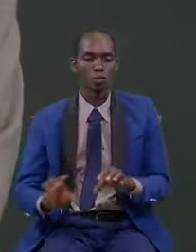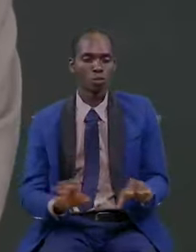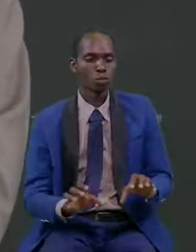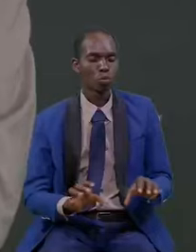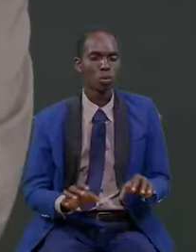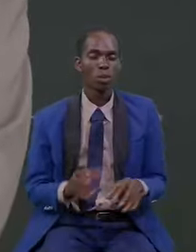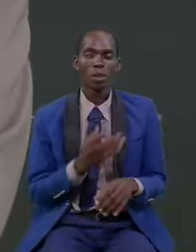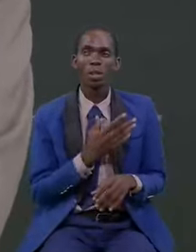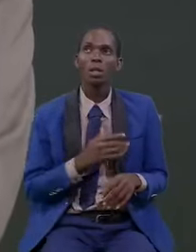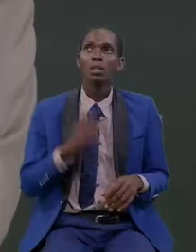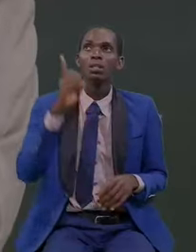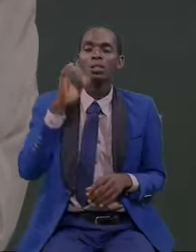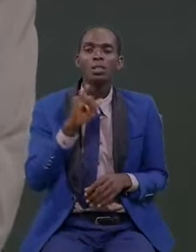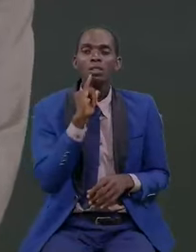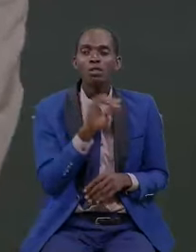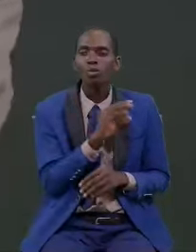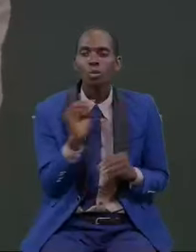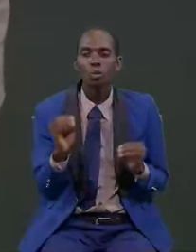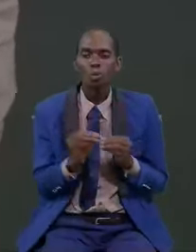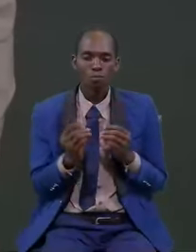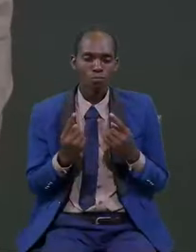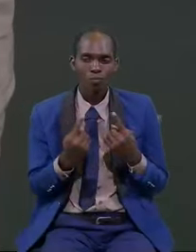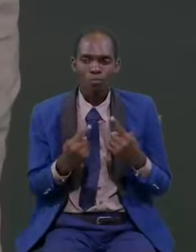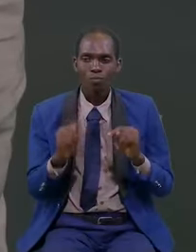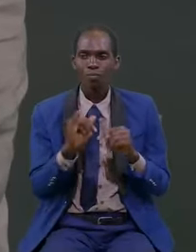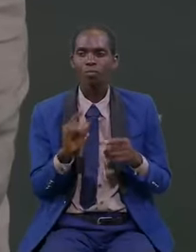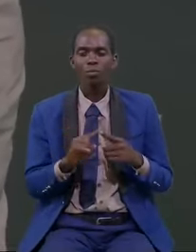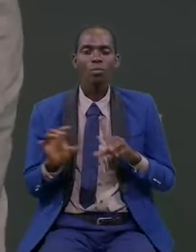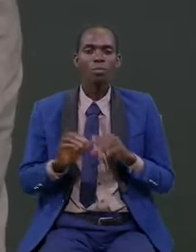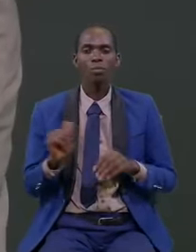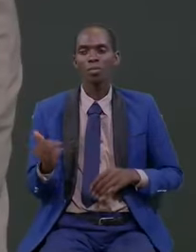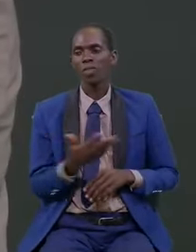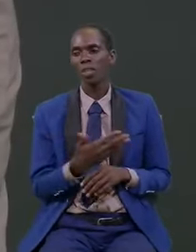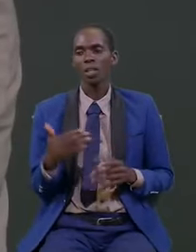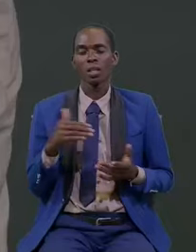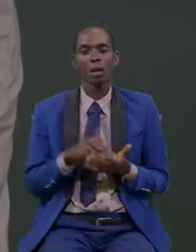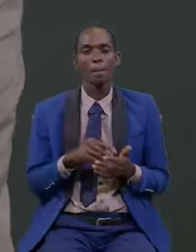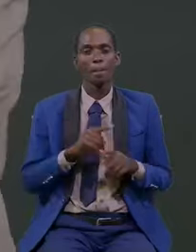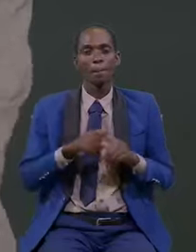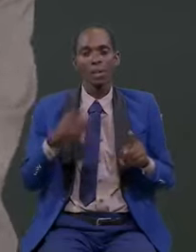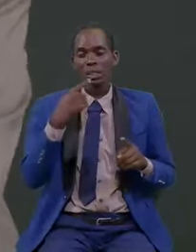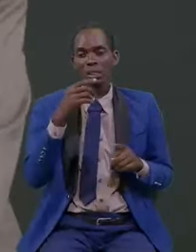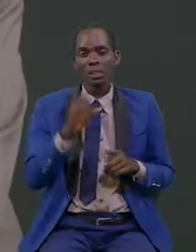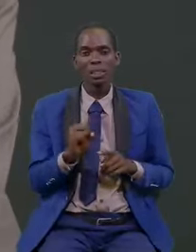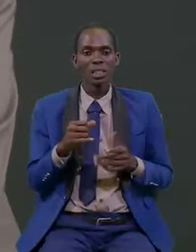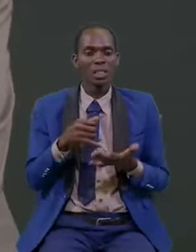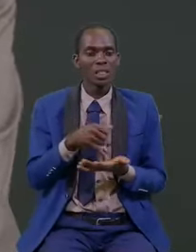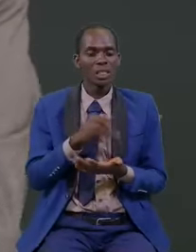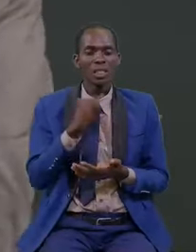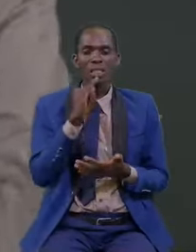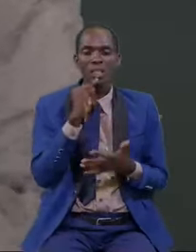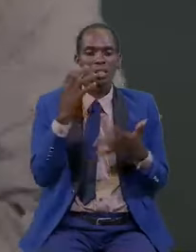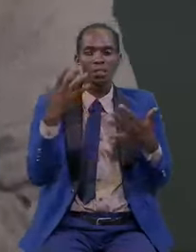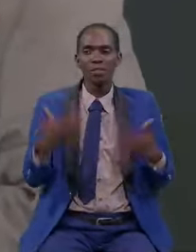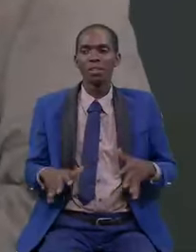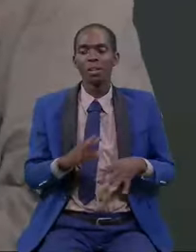faire. Alors, il n'y a plus question d'essayer de faire quelque chose. Il a dit, c'est accompli. Et toutes